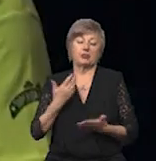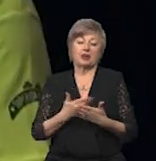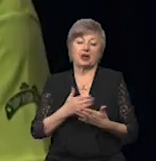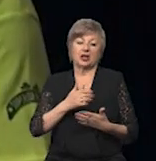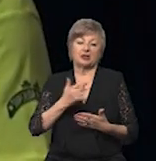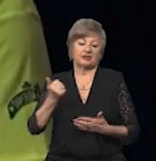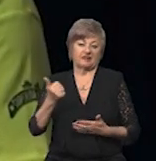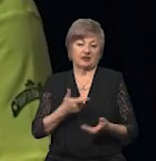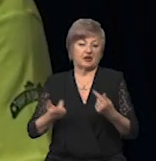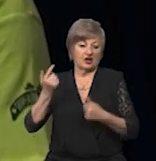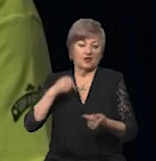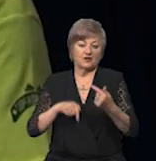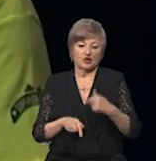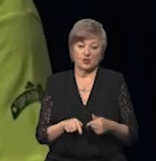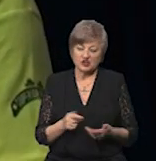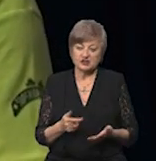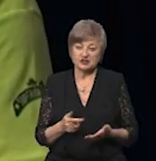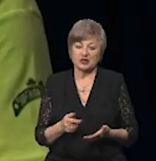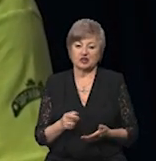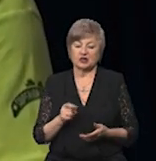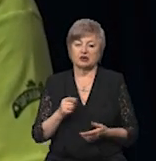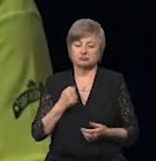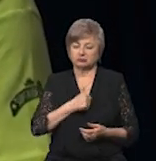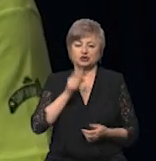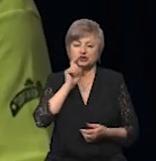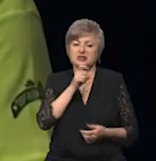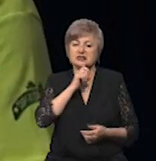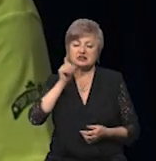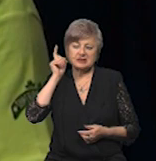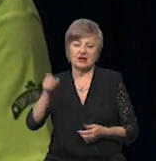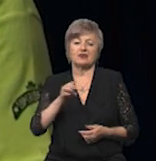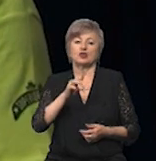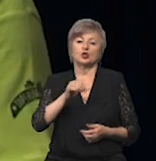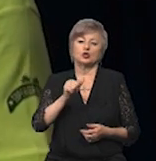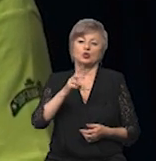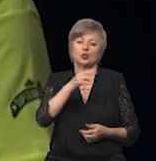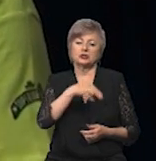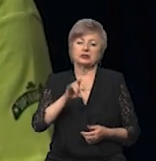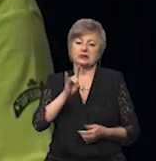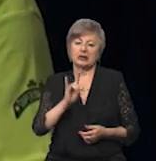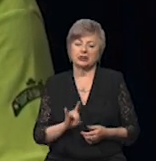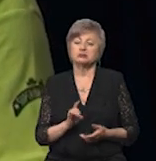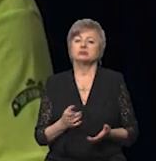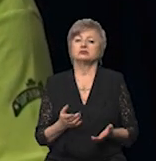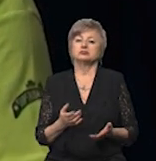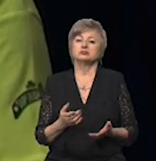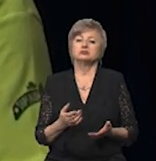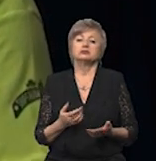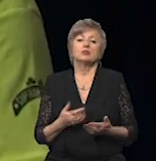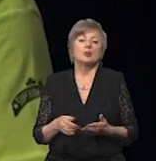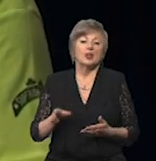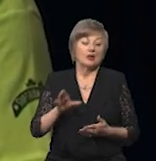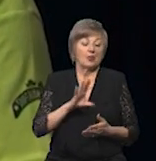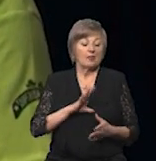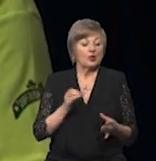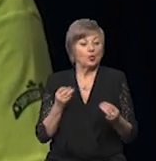Це север, це суровий север, мало лісів, тундри, цвітущі. Був